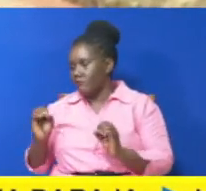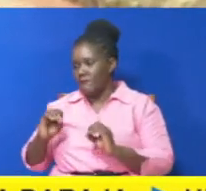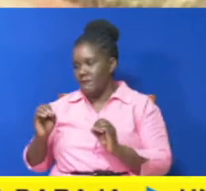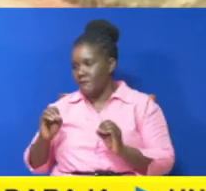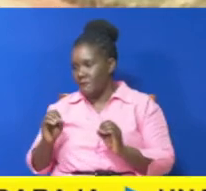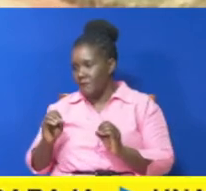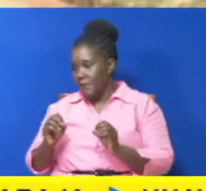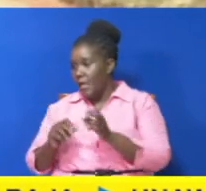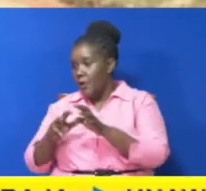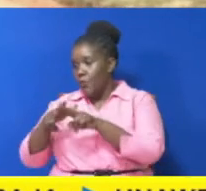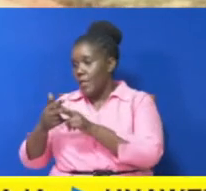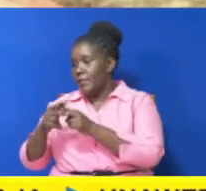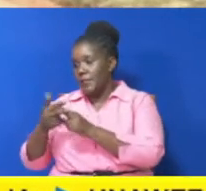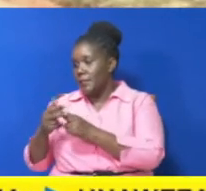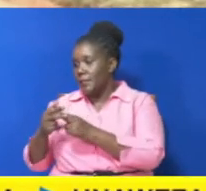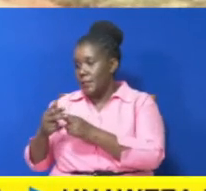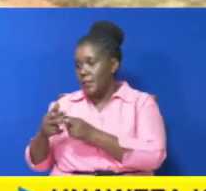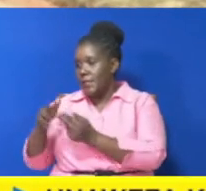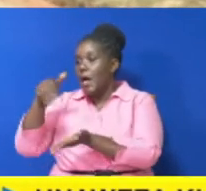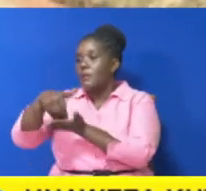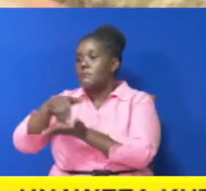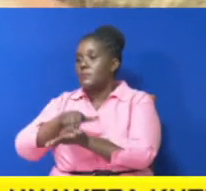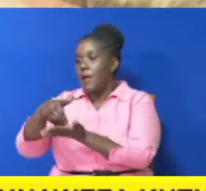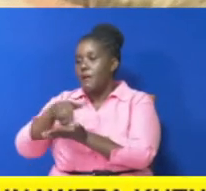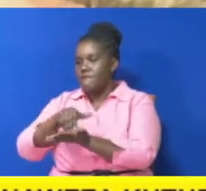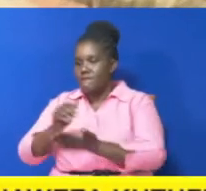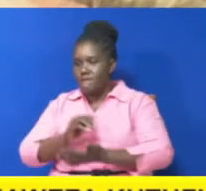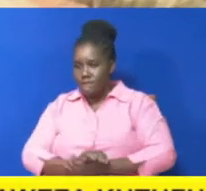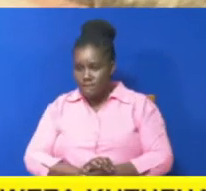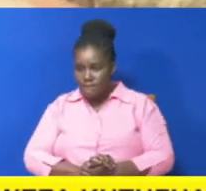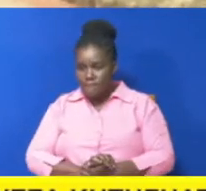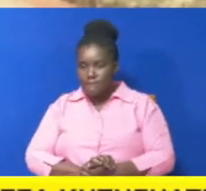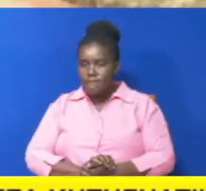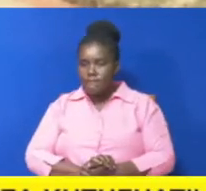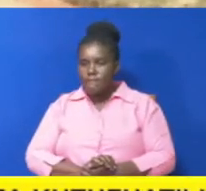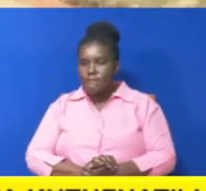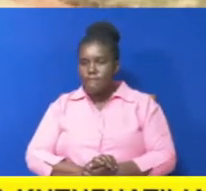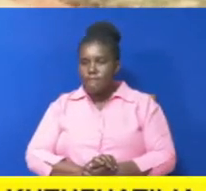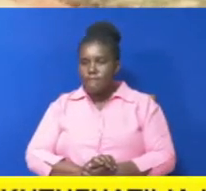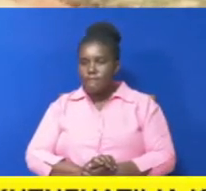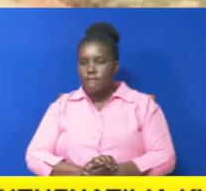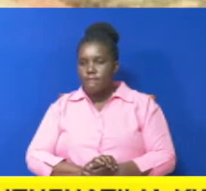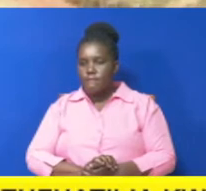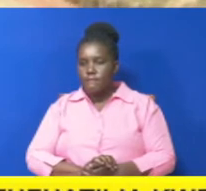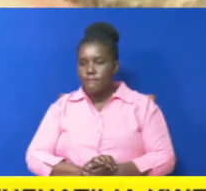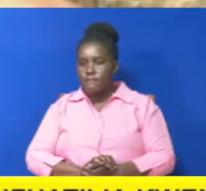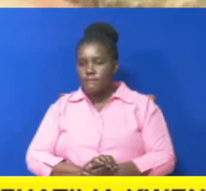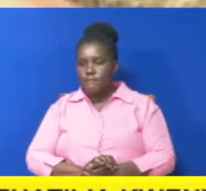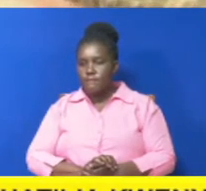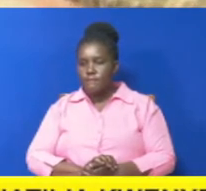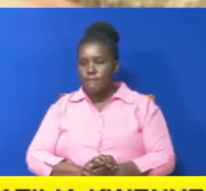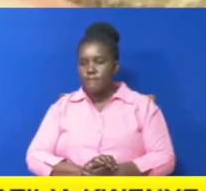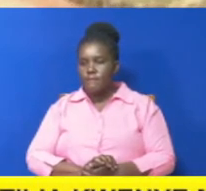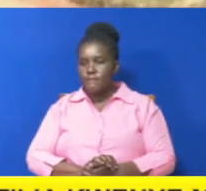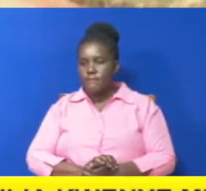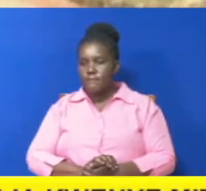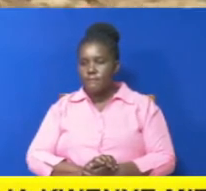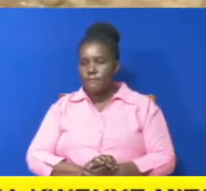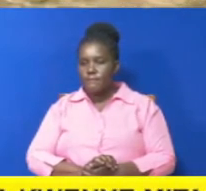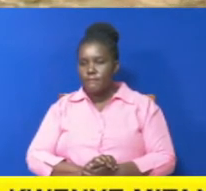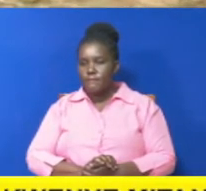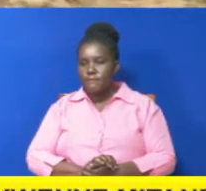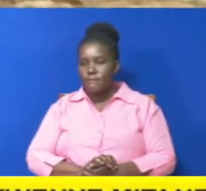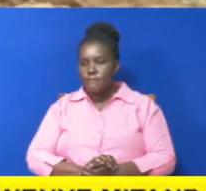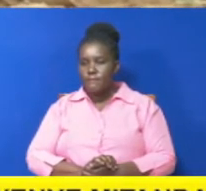aina yoyote katika wilaya hii ya Rorya ambaye atakayekuwa kikwazo cha kufikia yale malengo ambayo